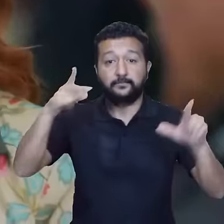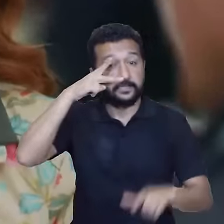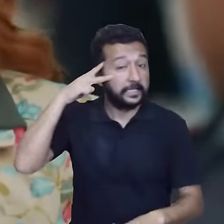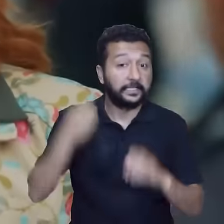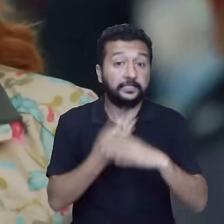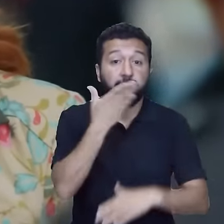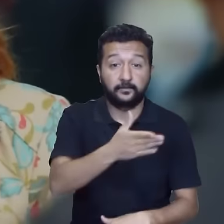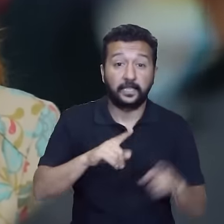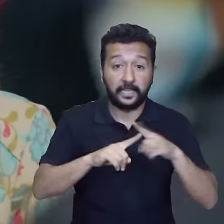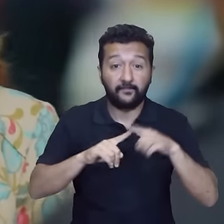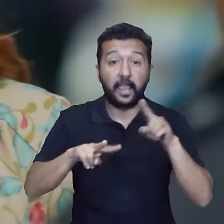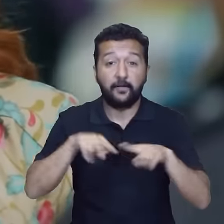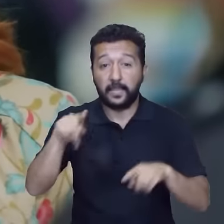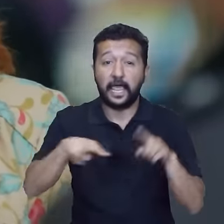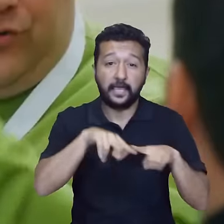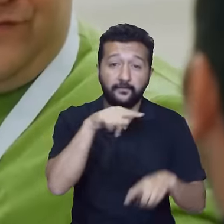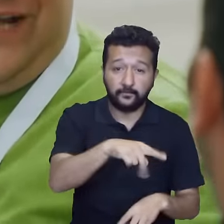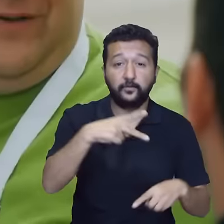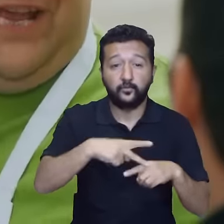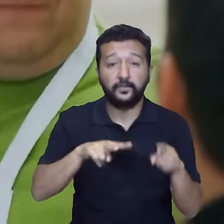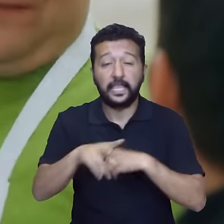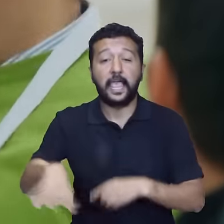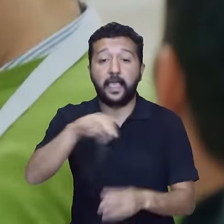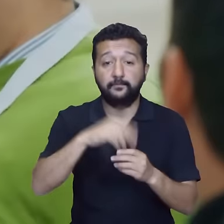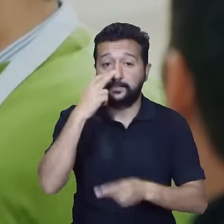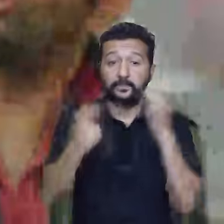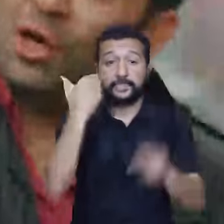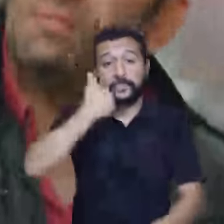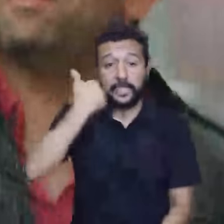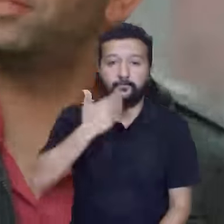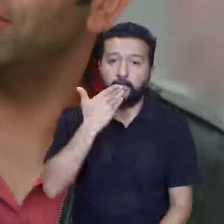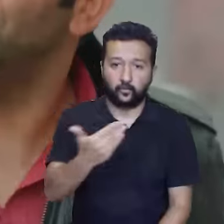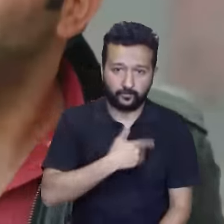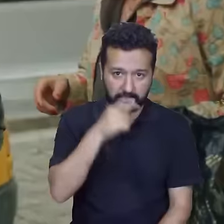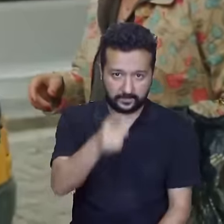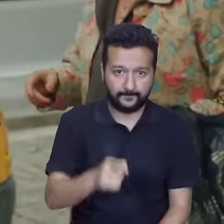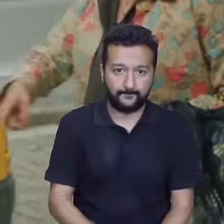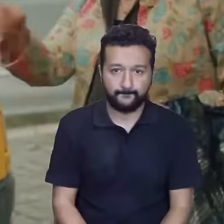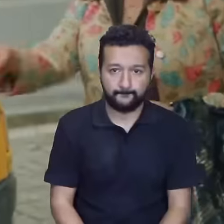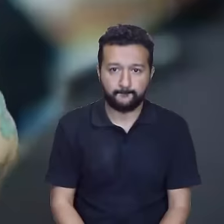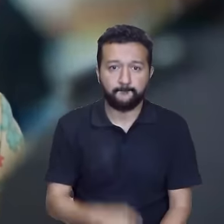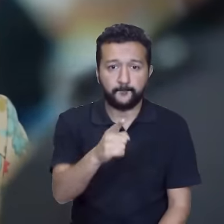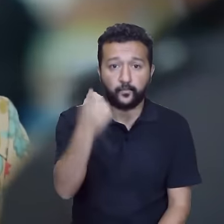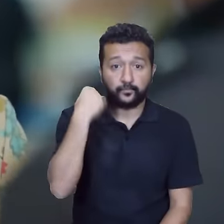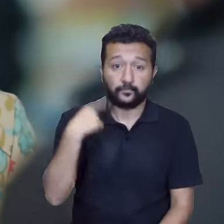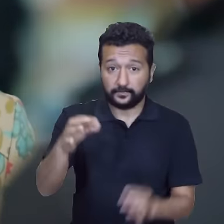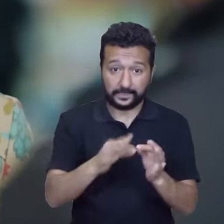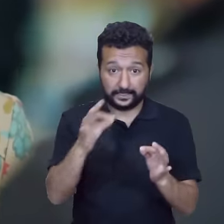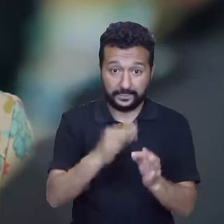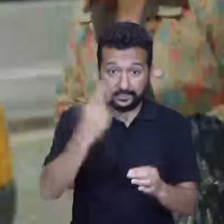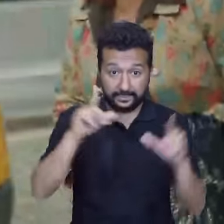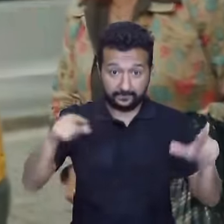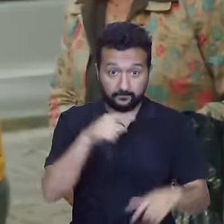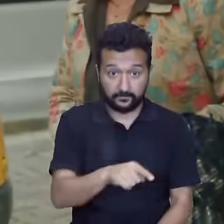çıktı. O Tatavlalı Ahmet, Arif, Yusuf Ziya Paşa hepsi palavraymış. Söyledim mi ben sana bunu? Dün bana diktirdiğin tablo